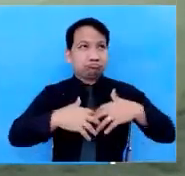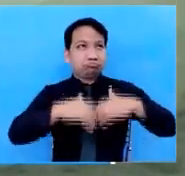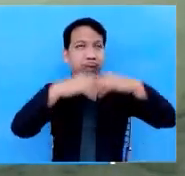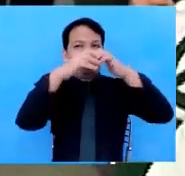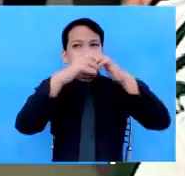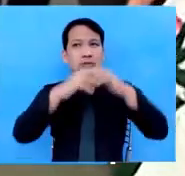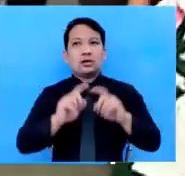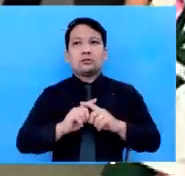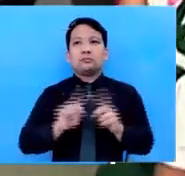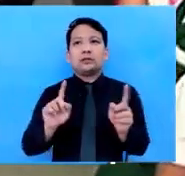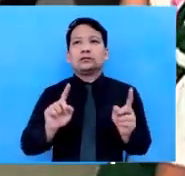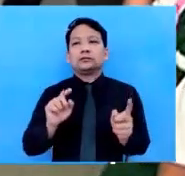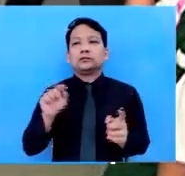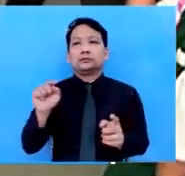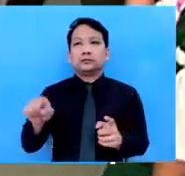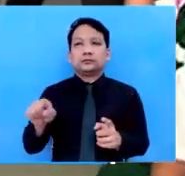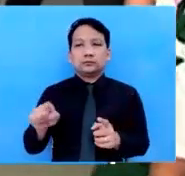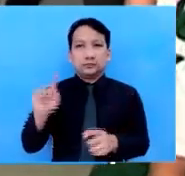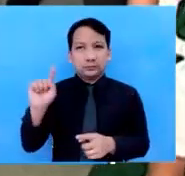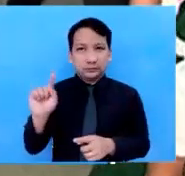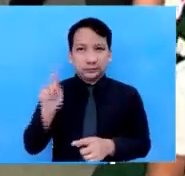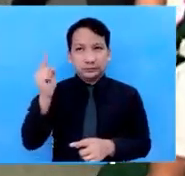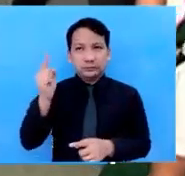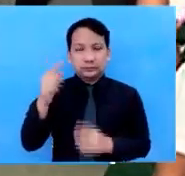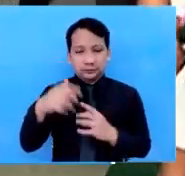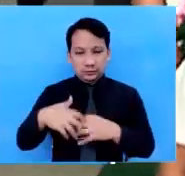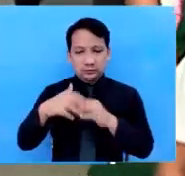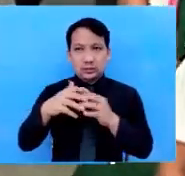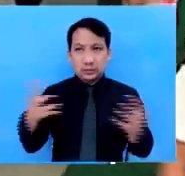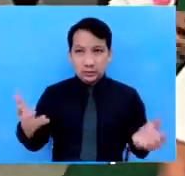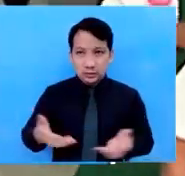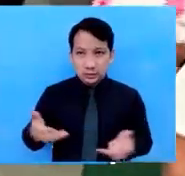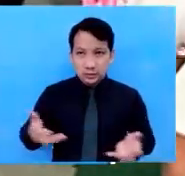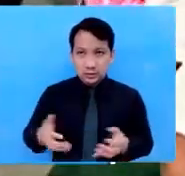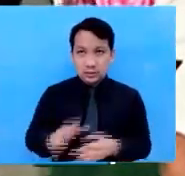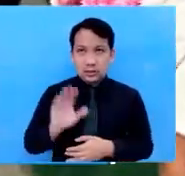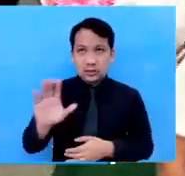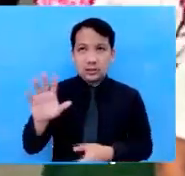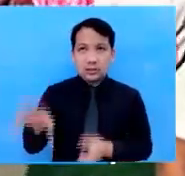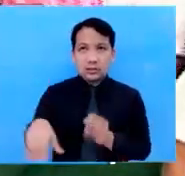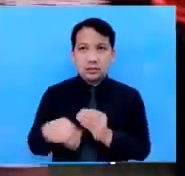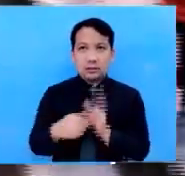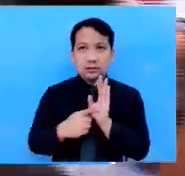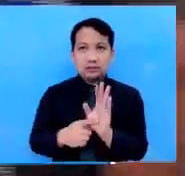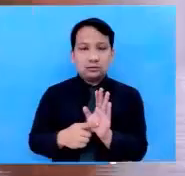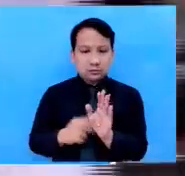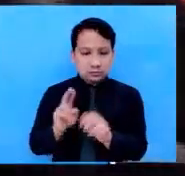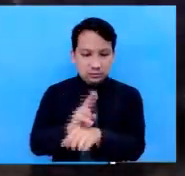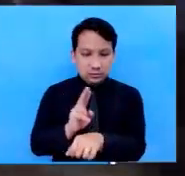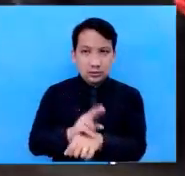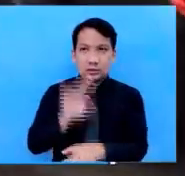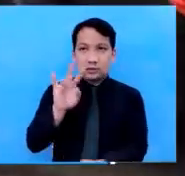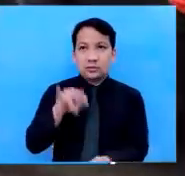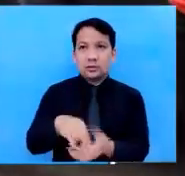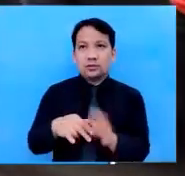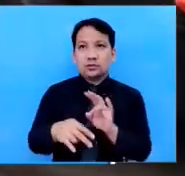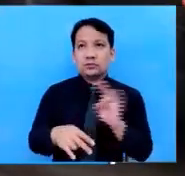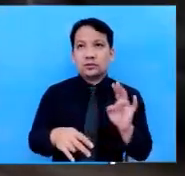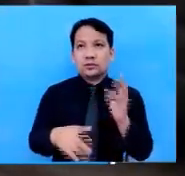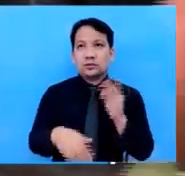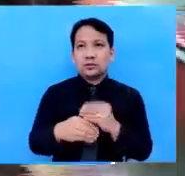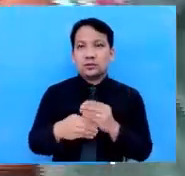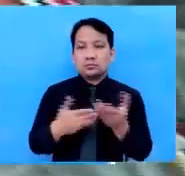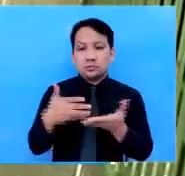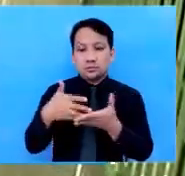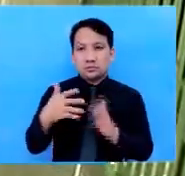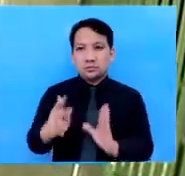unfortunately, talagang itong nag-iisang building kung nasan tayo ngayon, yun lamang talaga yung magagamit ng 7,700 plus na mga